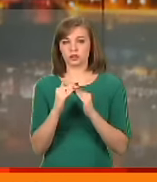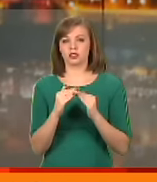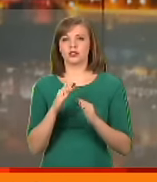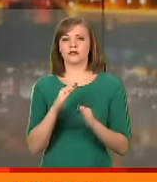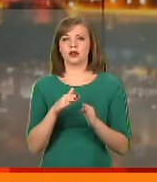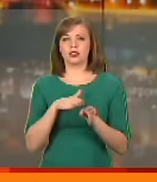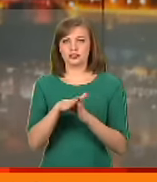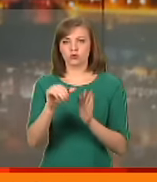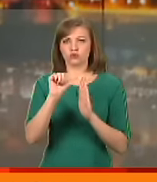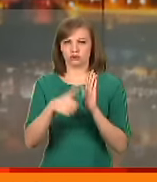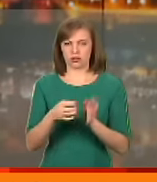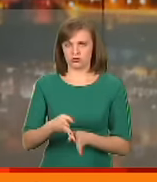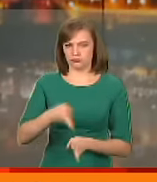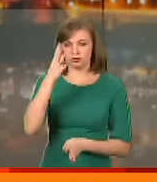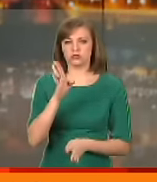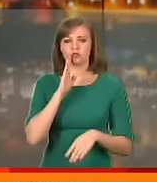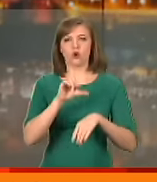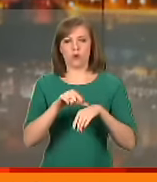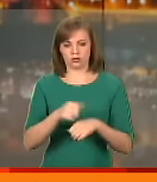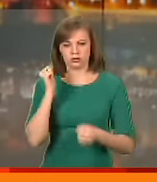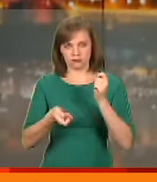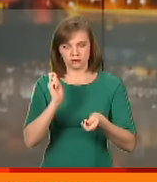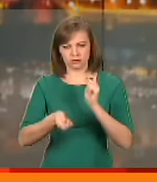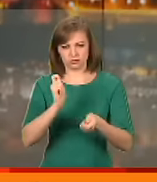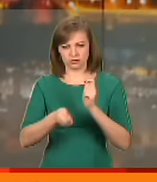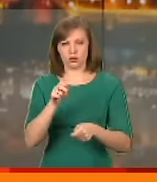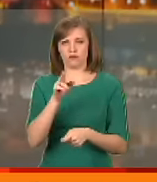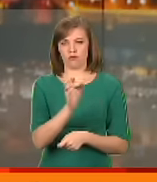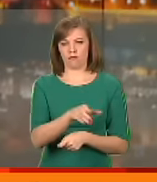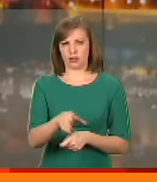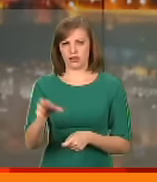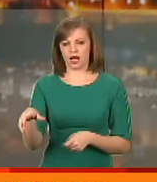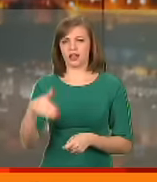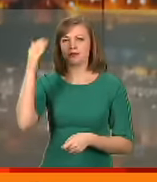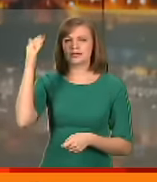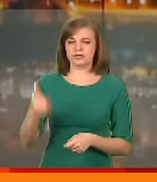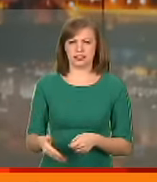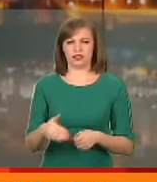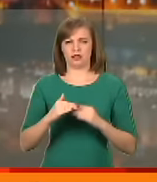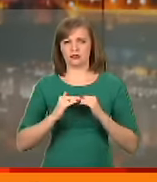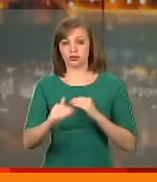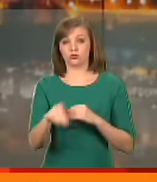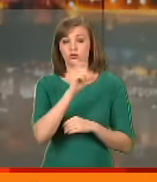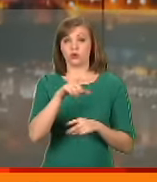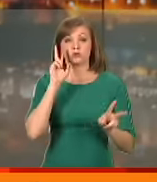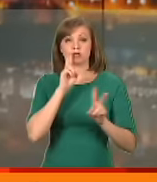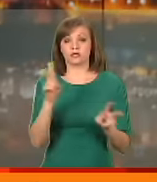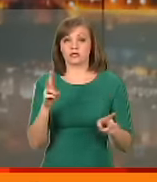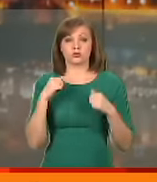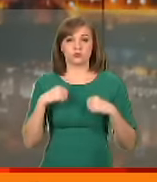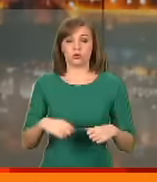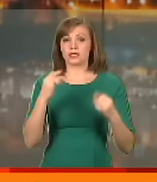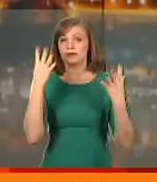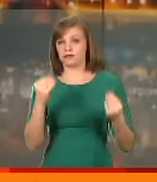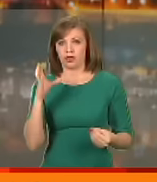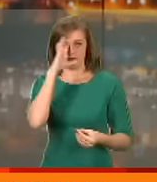цілої 16 поверхівки. Вона годинами гатить палицями по батареях, стінах і підлозі. Люди не знають спокою ні